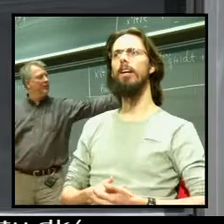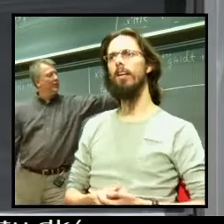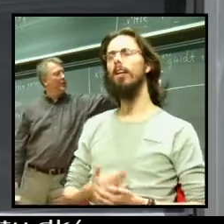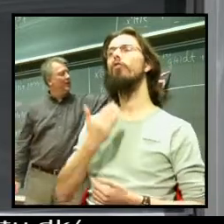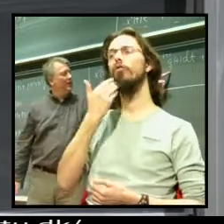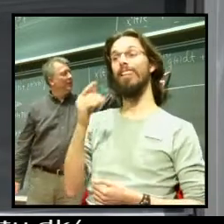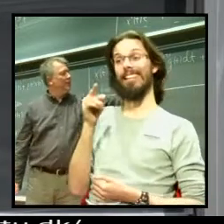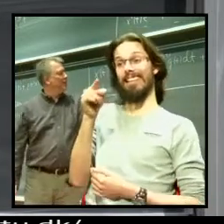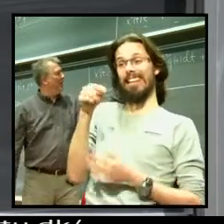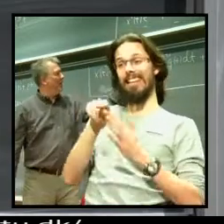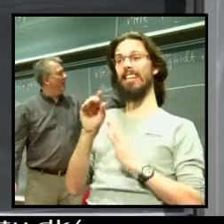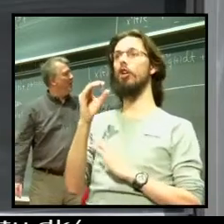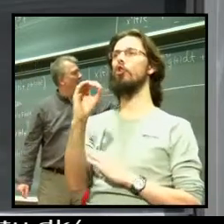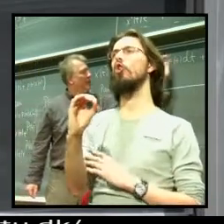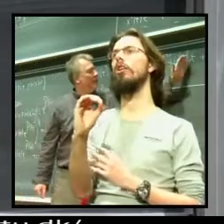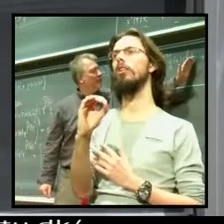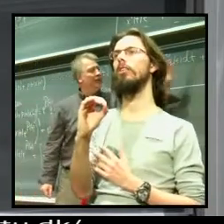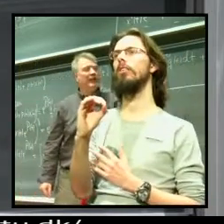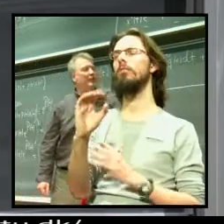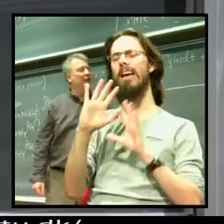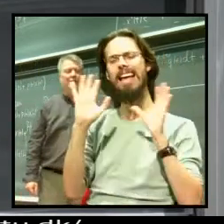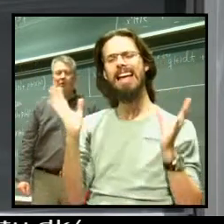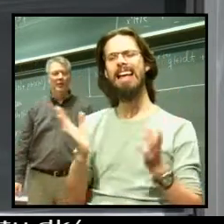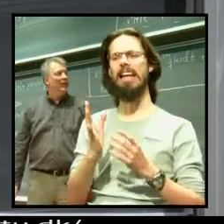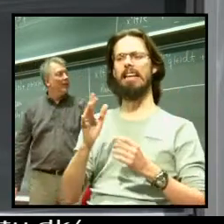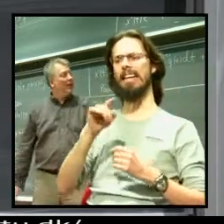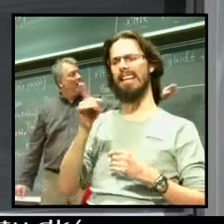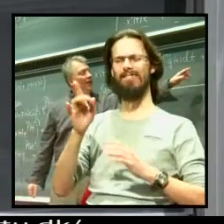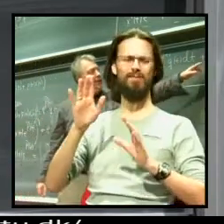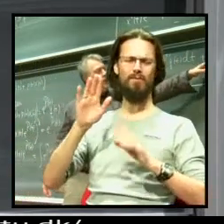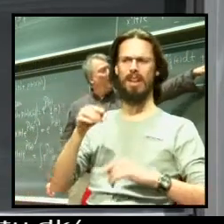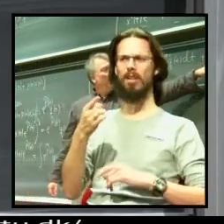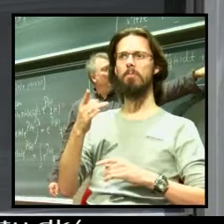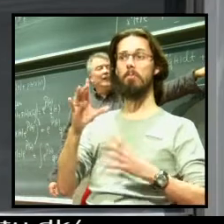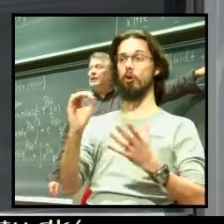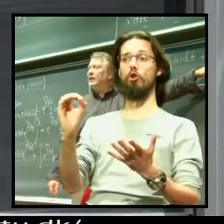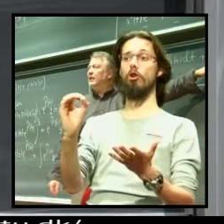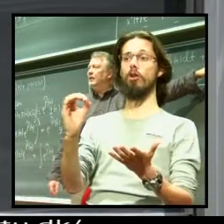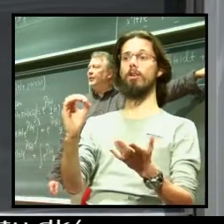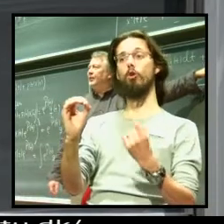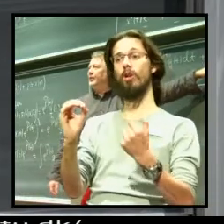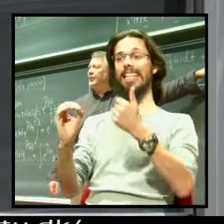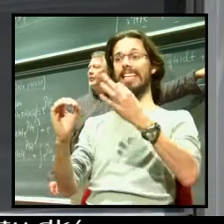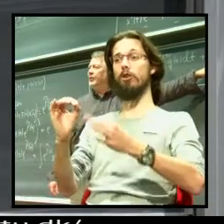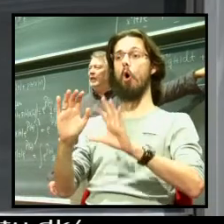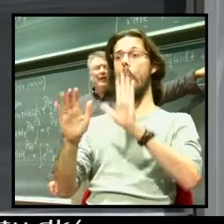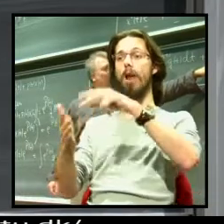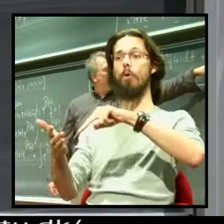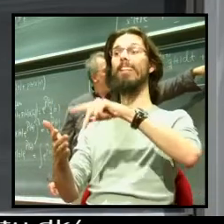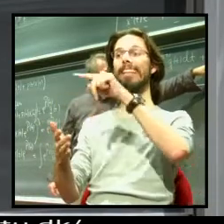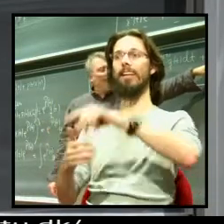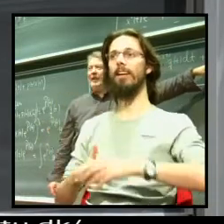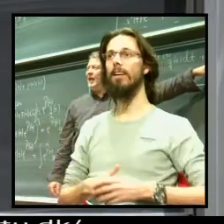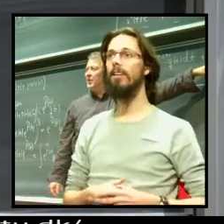Fordi der står 0 herinde. Så bliver hele griseriet her bliver til 0. Og det eneste, der overlever, det er det der.